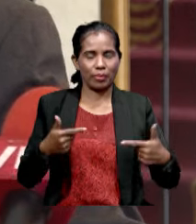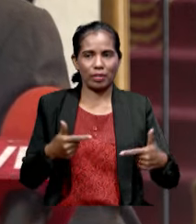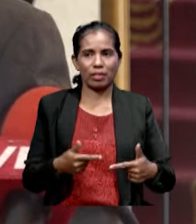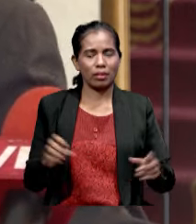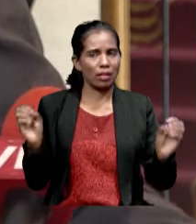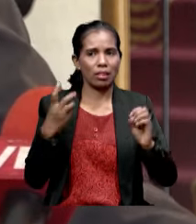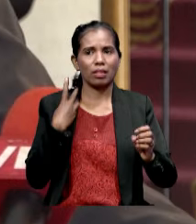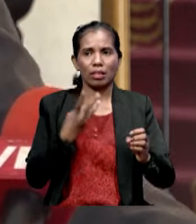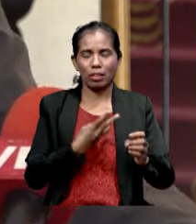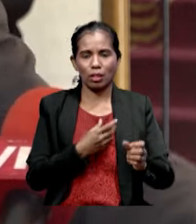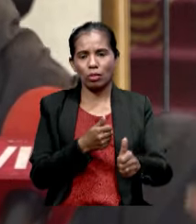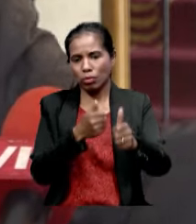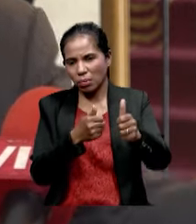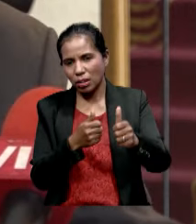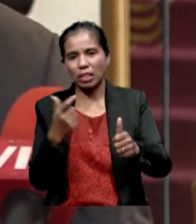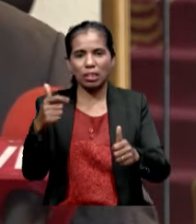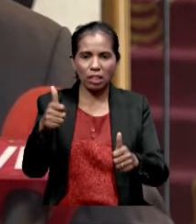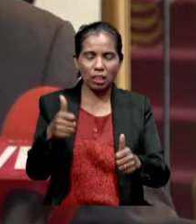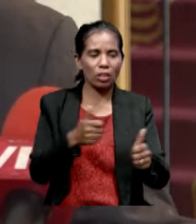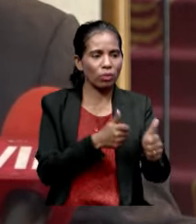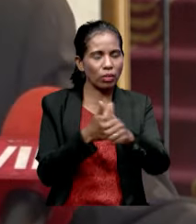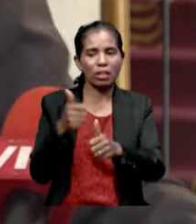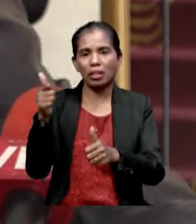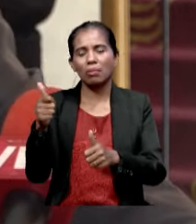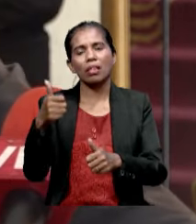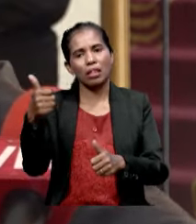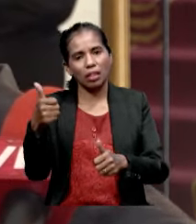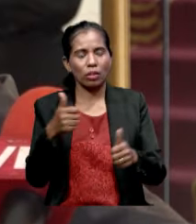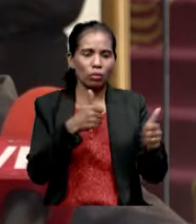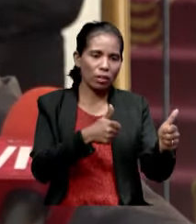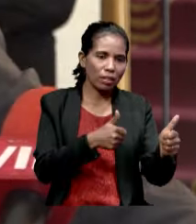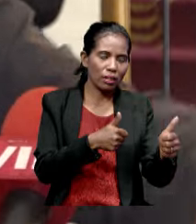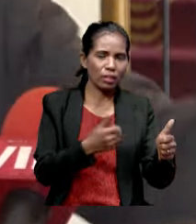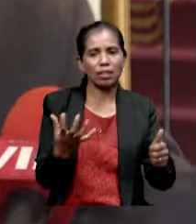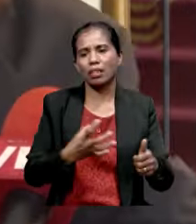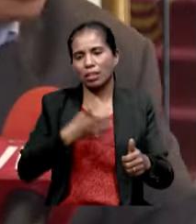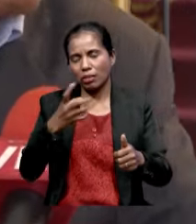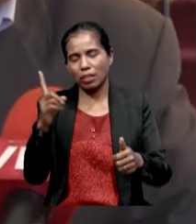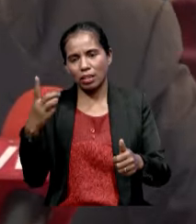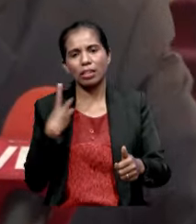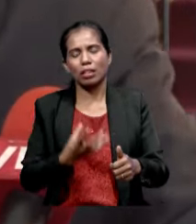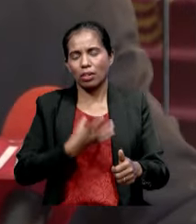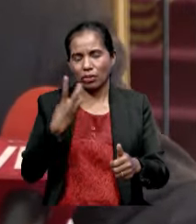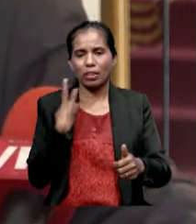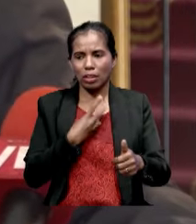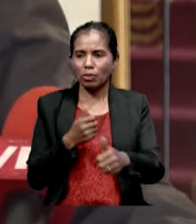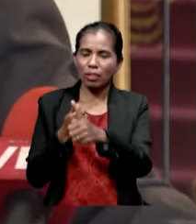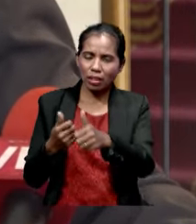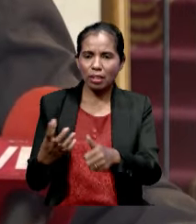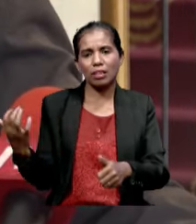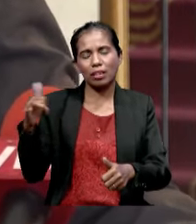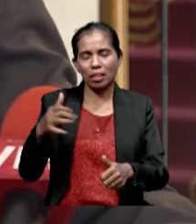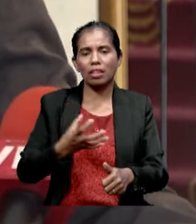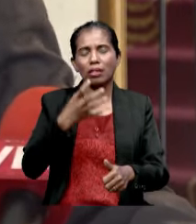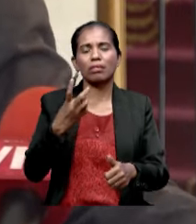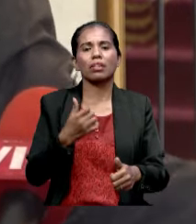orang sini itu hilang, tuir dan nama dia ka, tuir dan nama dia ka, tuir dan ini cira hirusita, tuir vali nama itu nama hirusita itu dalam itu faham lah